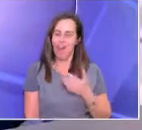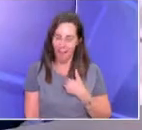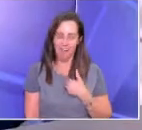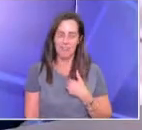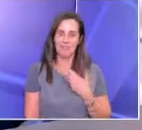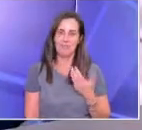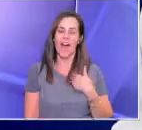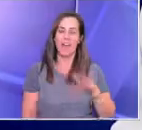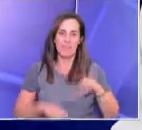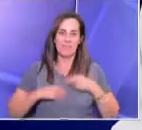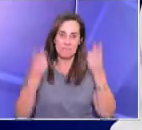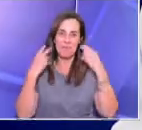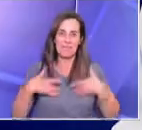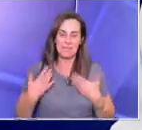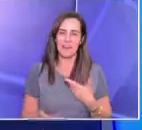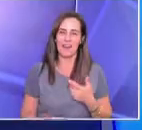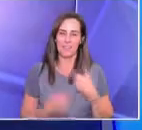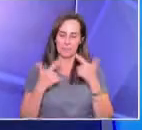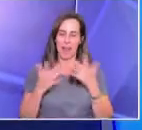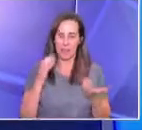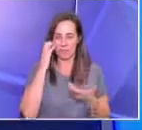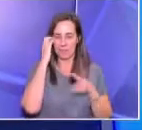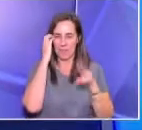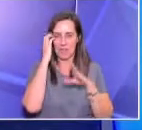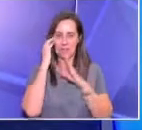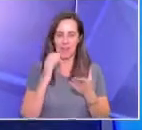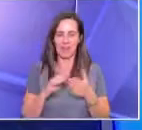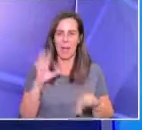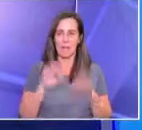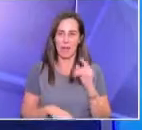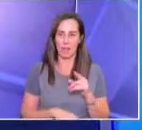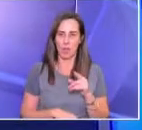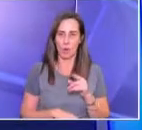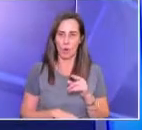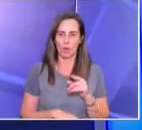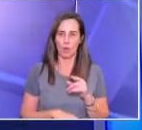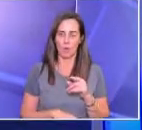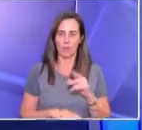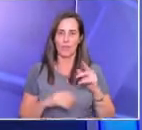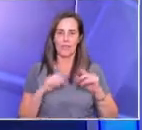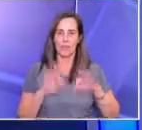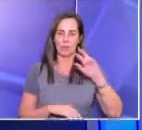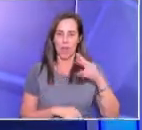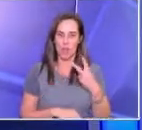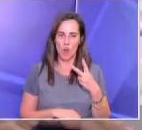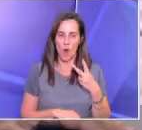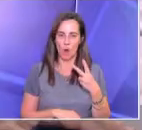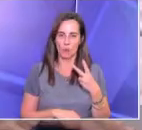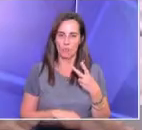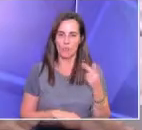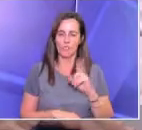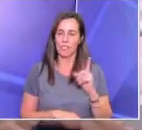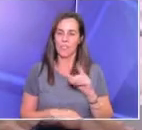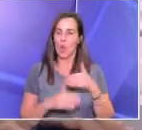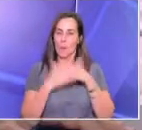אנחנו נאכל את הכובע בשמחה. לא נראה לי, אני אסביר לך למה. יש בעיה, הבחירות הסיבוב שני, הקלפיות לא